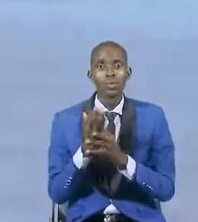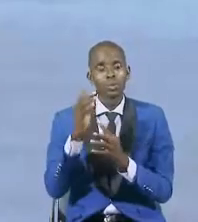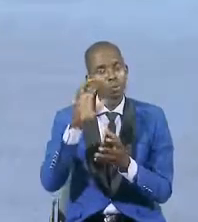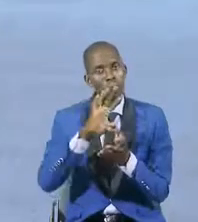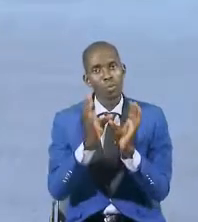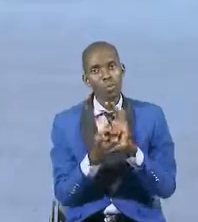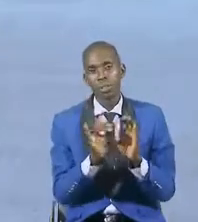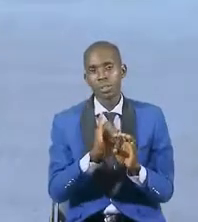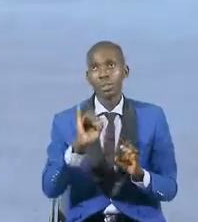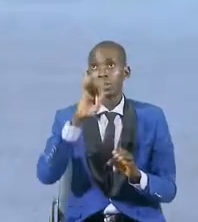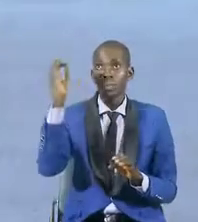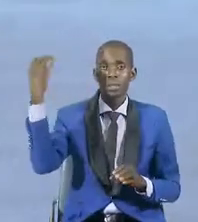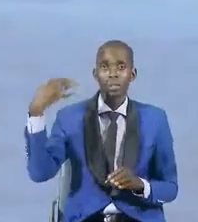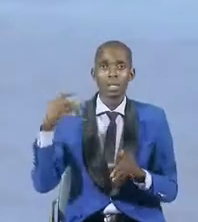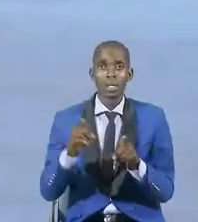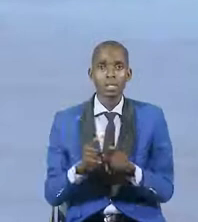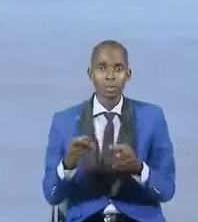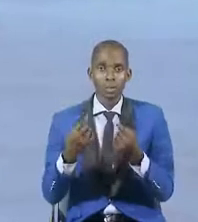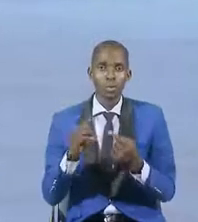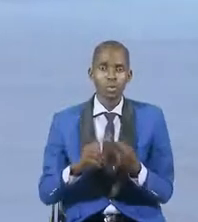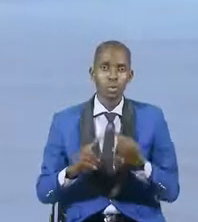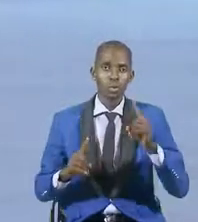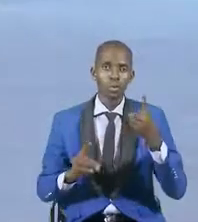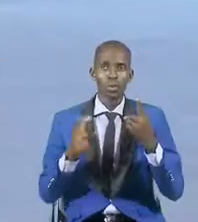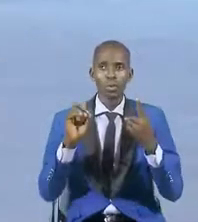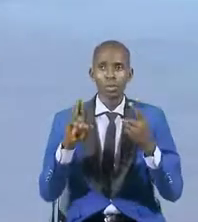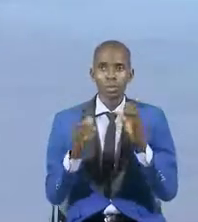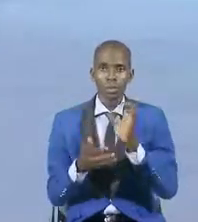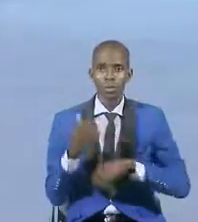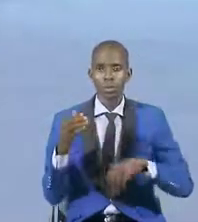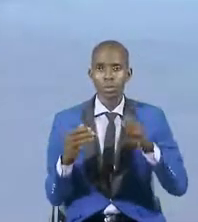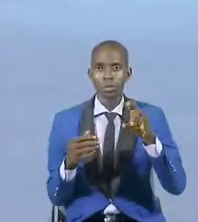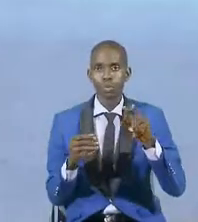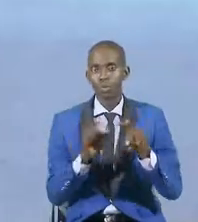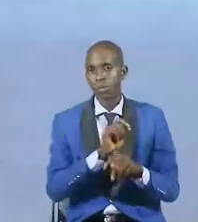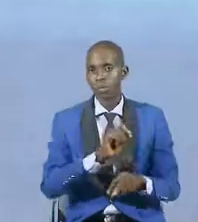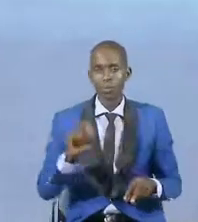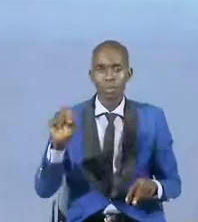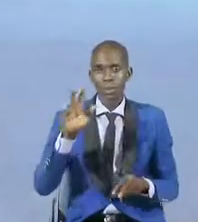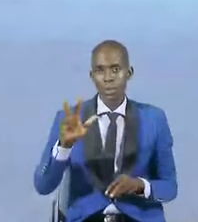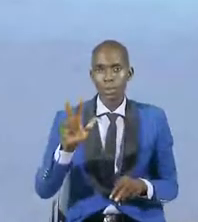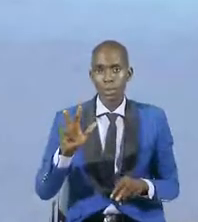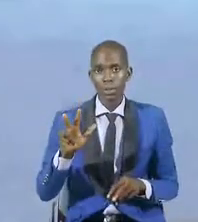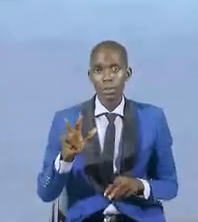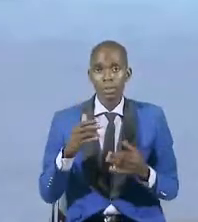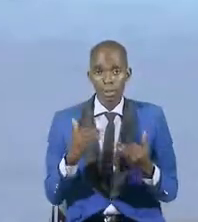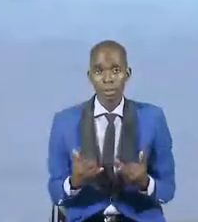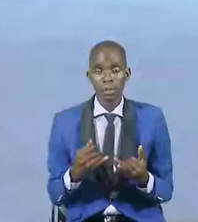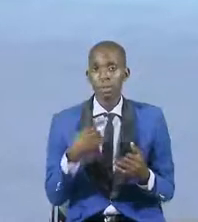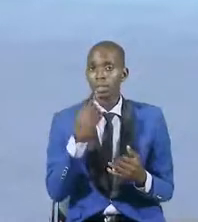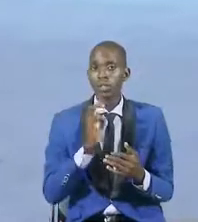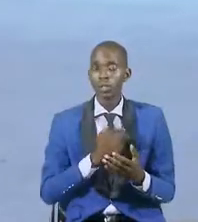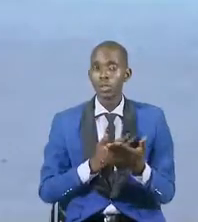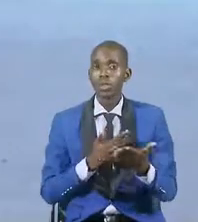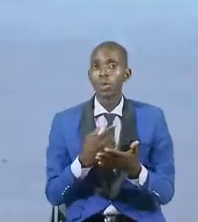salut présent à travers la grâce qui convertit. Arrivé au 1 Corinthiens chapitre 12, verset 3